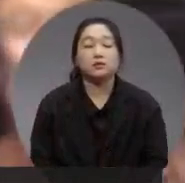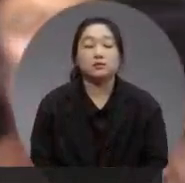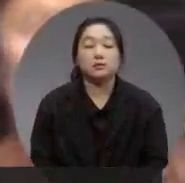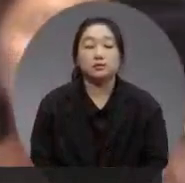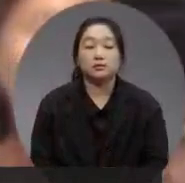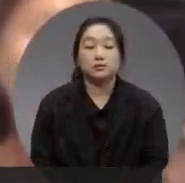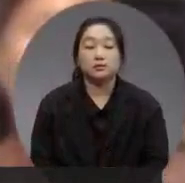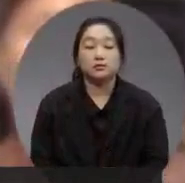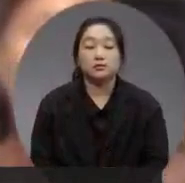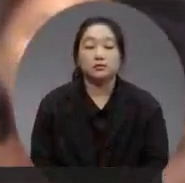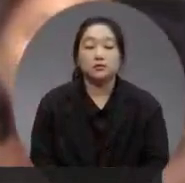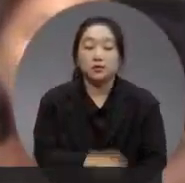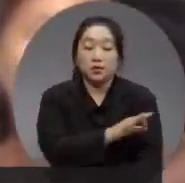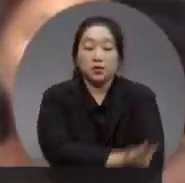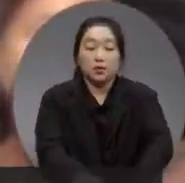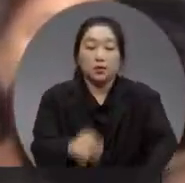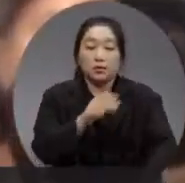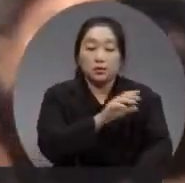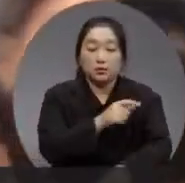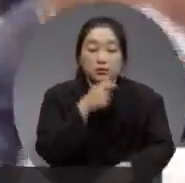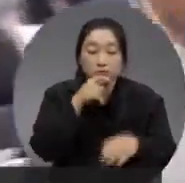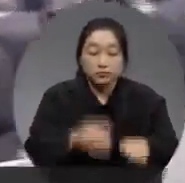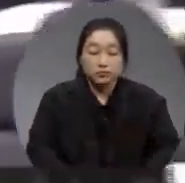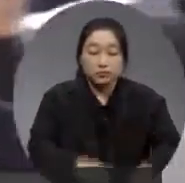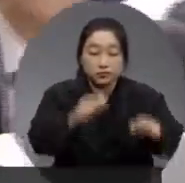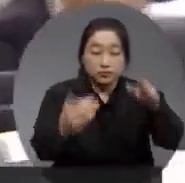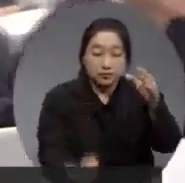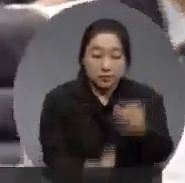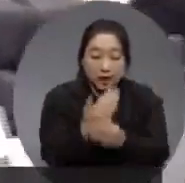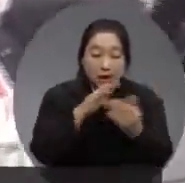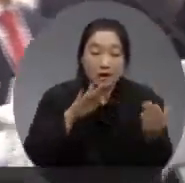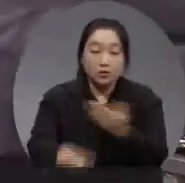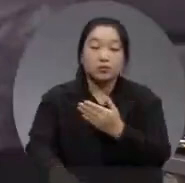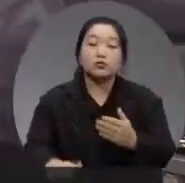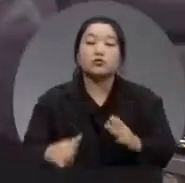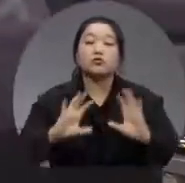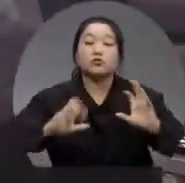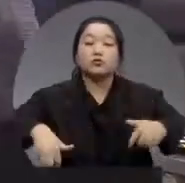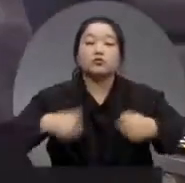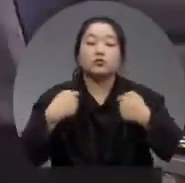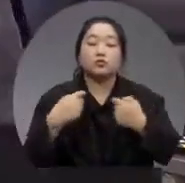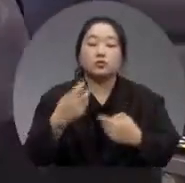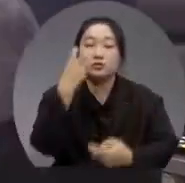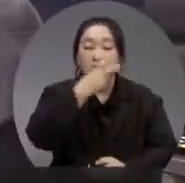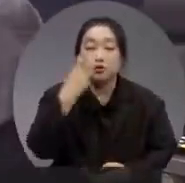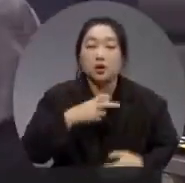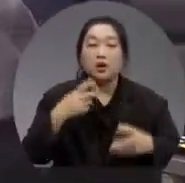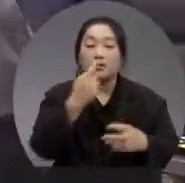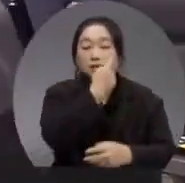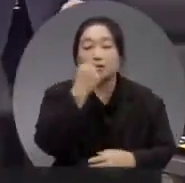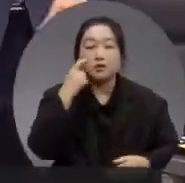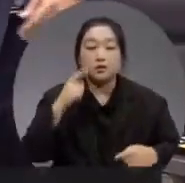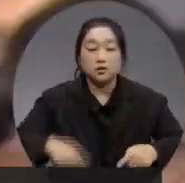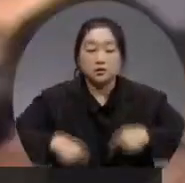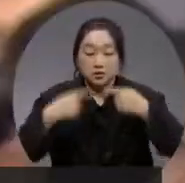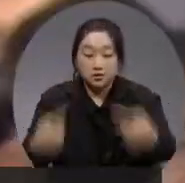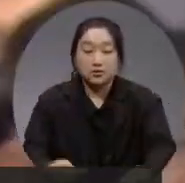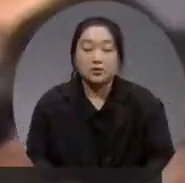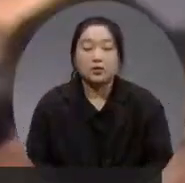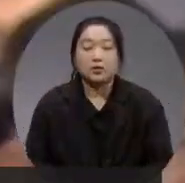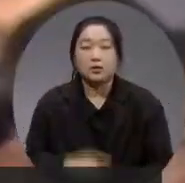기자입니다 송 참사 이후 처음으로 국정감사 증인으로 출석한 북사 민한 질문마다